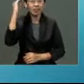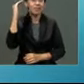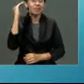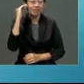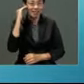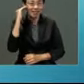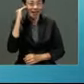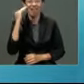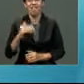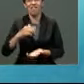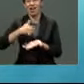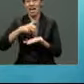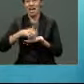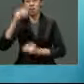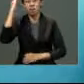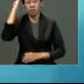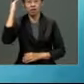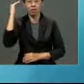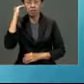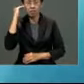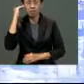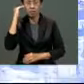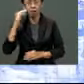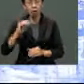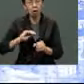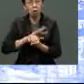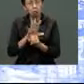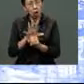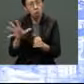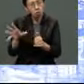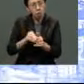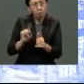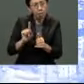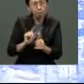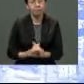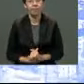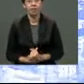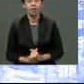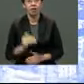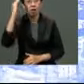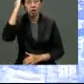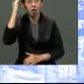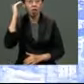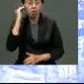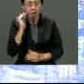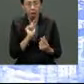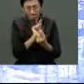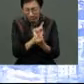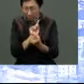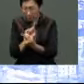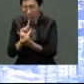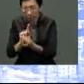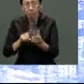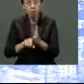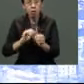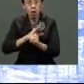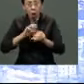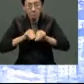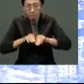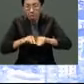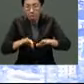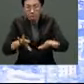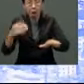ก็ไปดูครับว่าเขาติดเชื้ออะไรยังไงบ้างเขาบอกว่าเกาหลีใต้ยังไม่หยุดพบโควิดระบาดในกลุ่มก้อนใหม่ต่